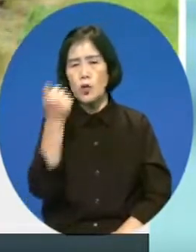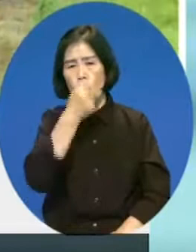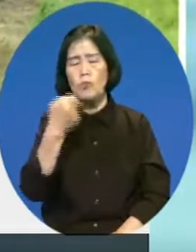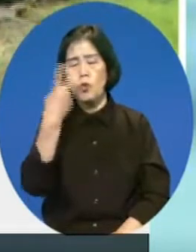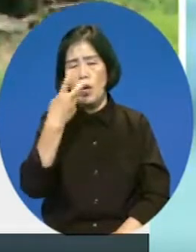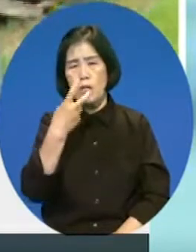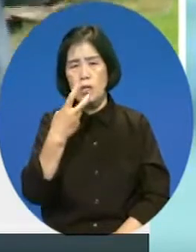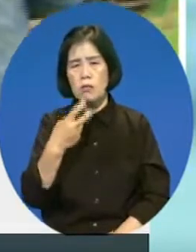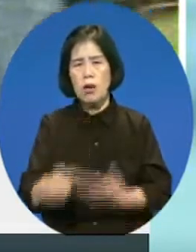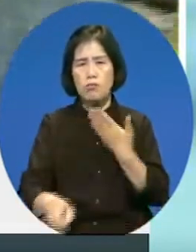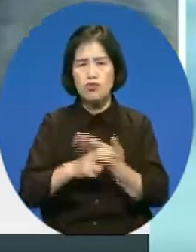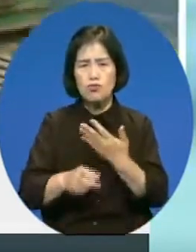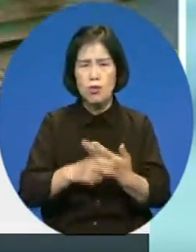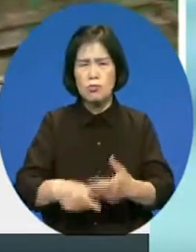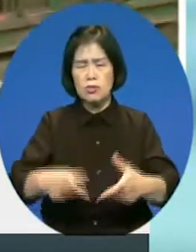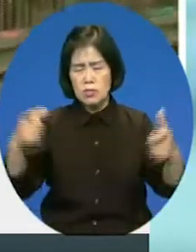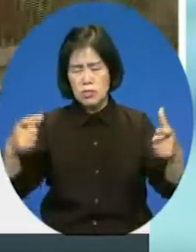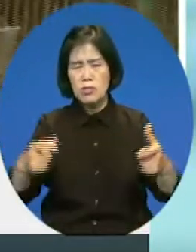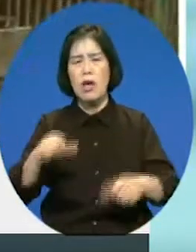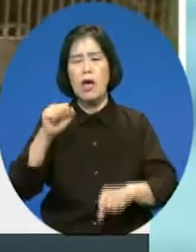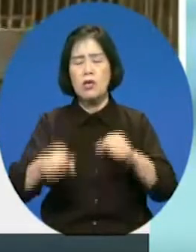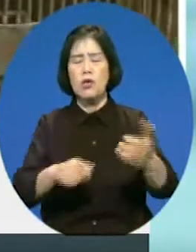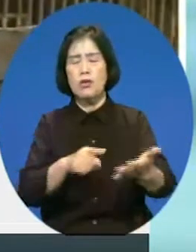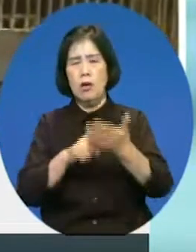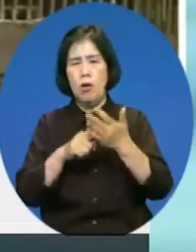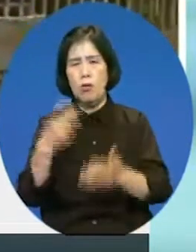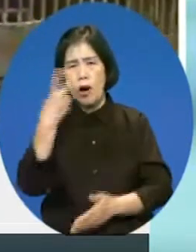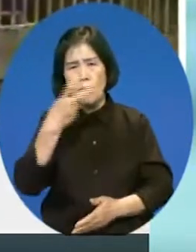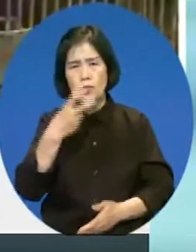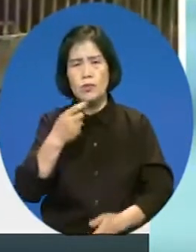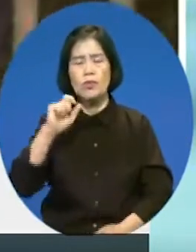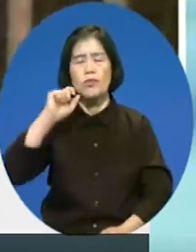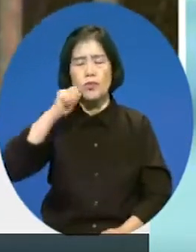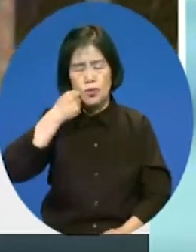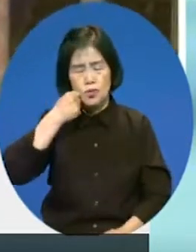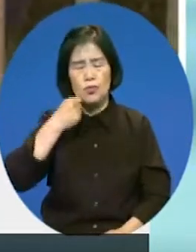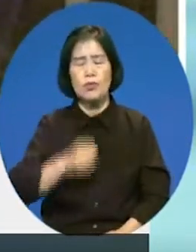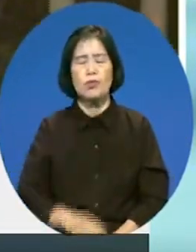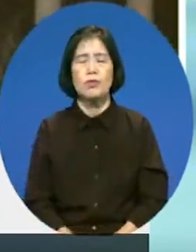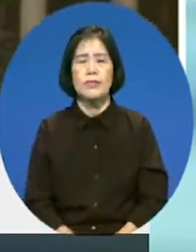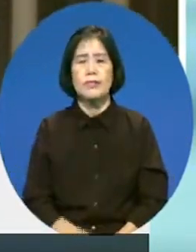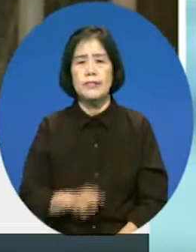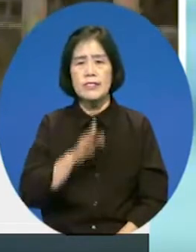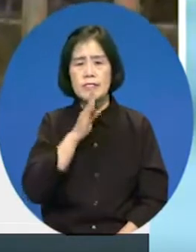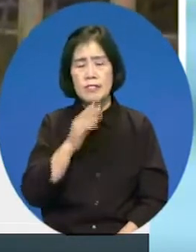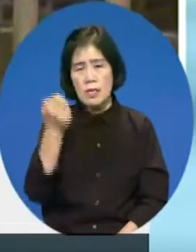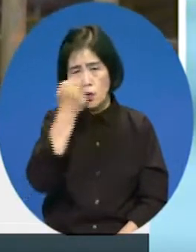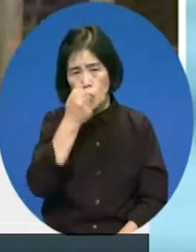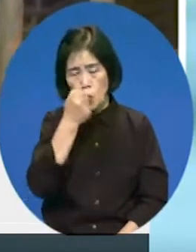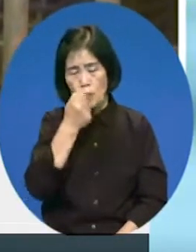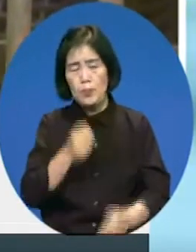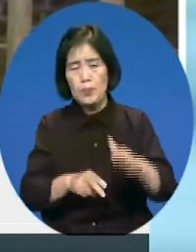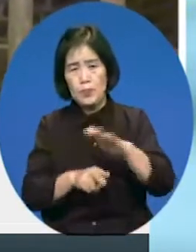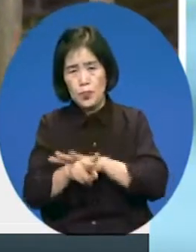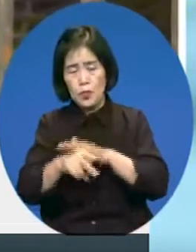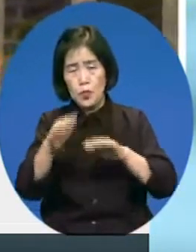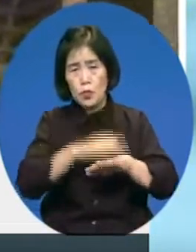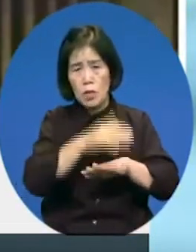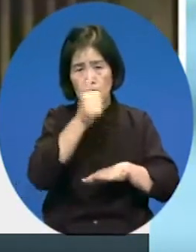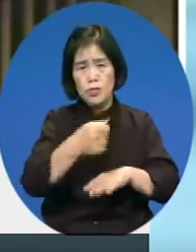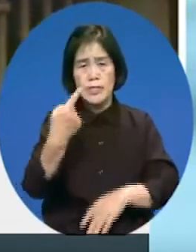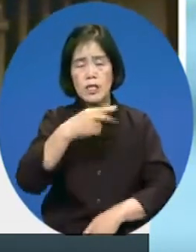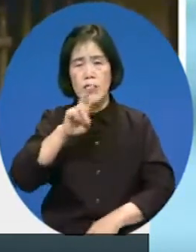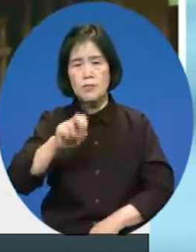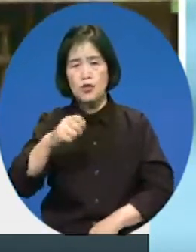불법 증식 등 행위에 대한 감시가 이루어지지 않고 있는 실정입니다. 실제로 곰이 탈출한 농장주는